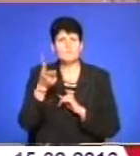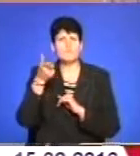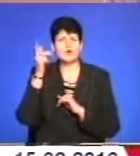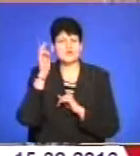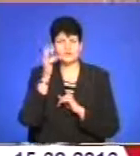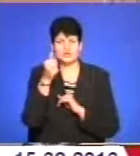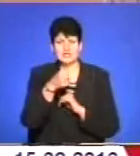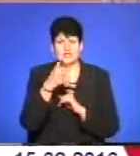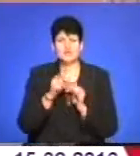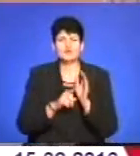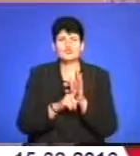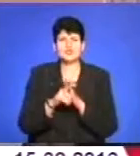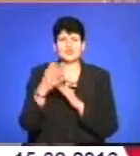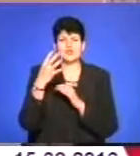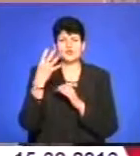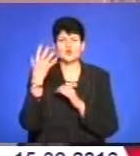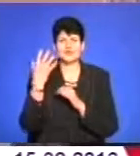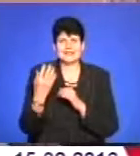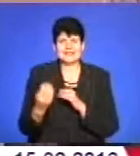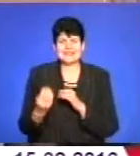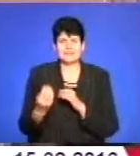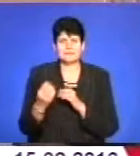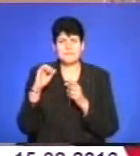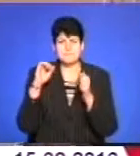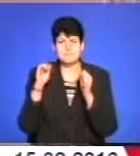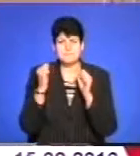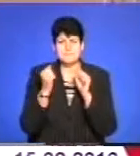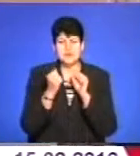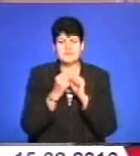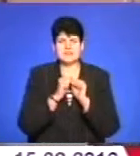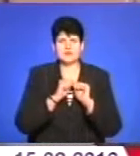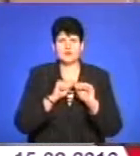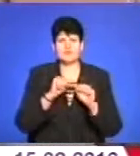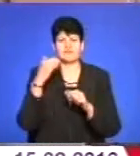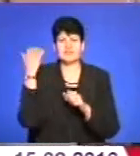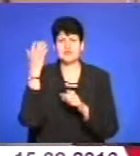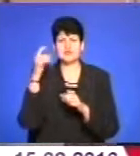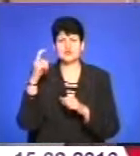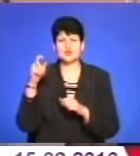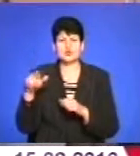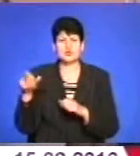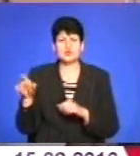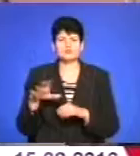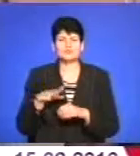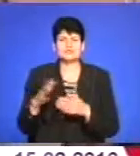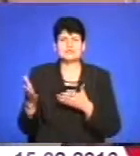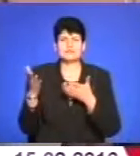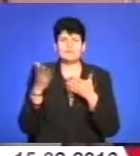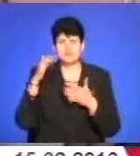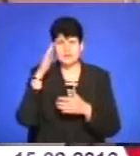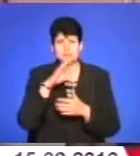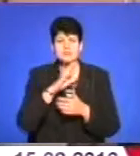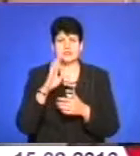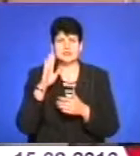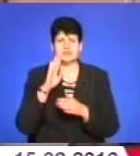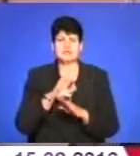рік, починаючи від 40 днів пам'яті героїв Небесної Сотні, були запрошені батьки загиблих,